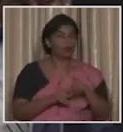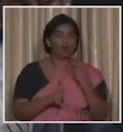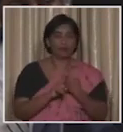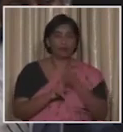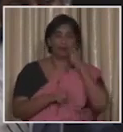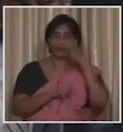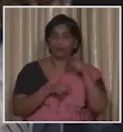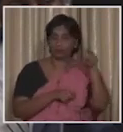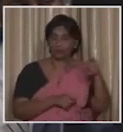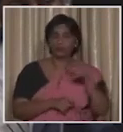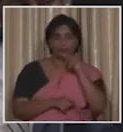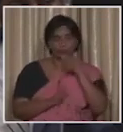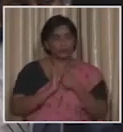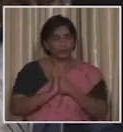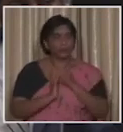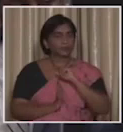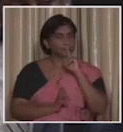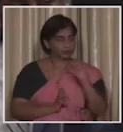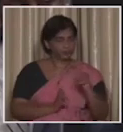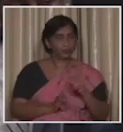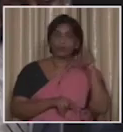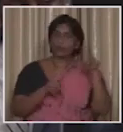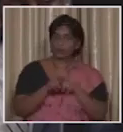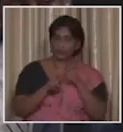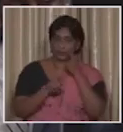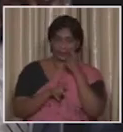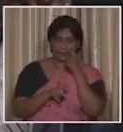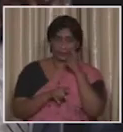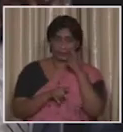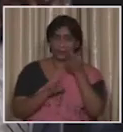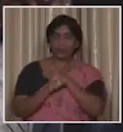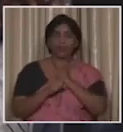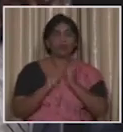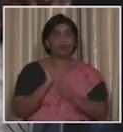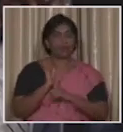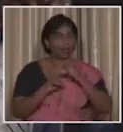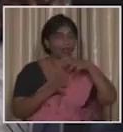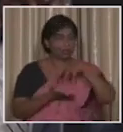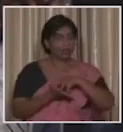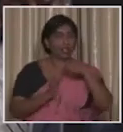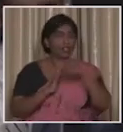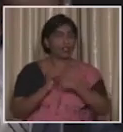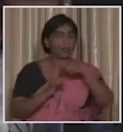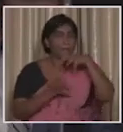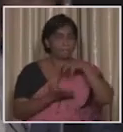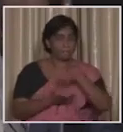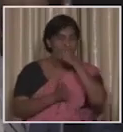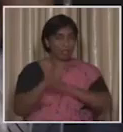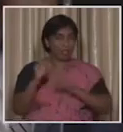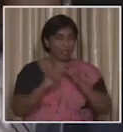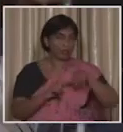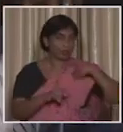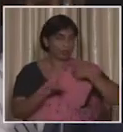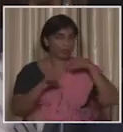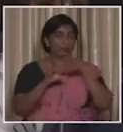කරන්දෙනිය ජනතාවේ කියන කාර්යය මම ඉතාම ගෞරවයෙන් සිහිපත් කරනවා. ඒ නිසා ඒ කාලේ ගාල්ල දිස්ත්‍රික්කයේ දකුණු පළාතේ ඔබතුමා මහමැතිතුමා හැටියට කටයුතු